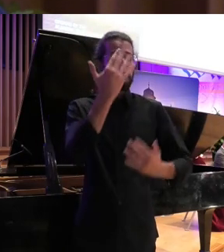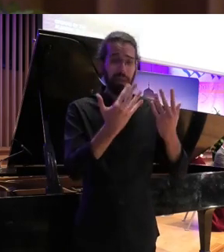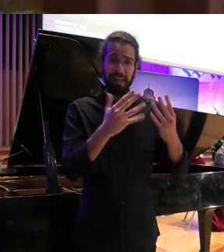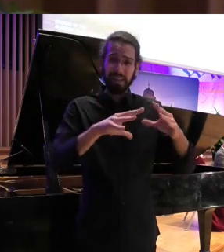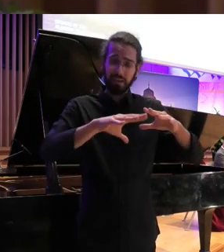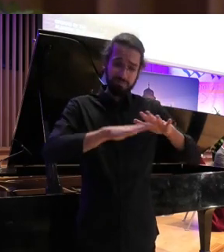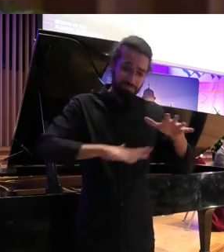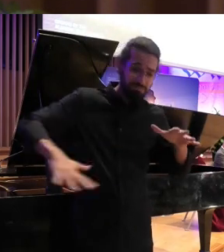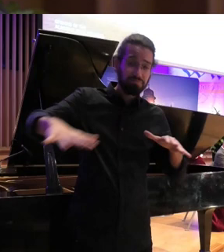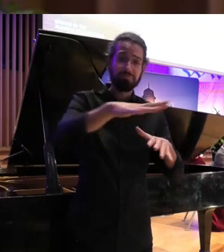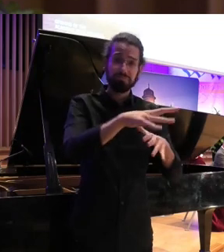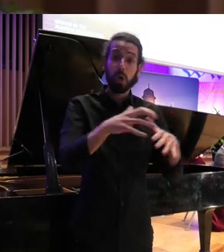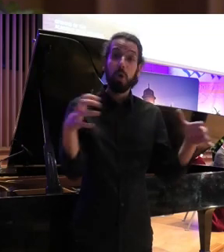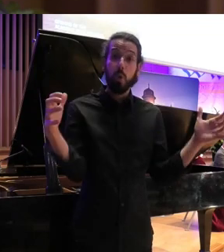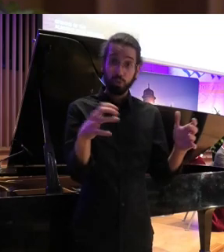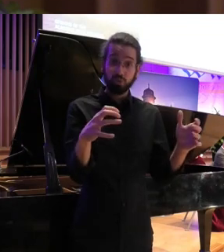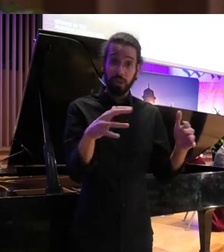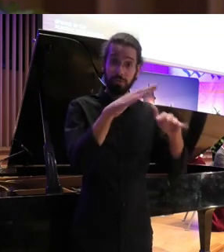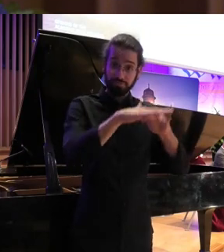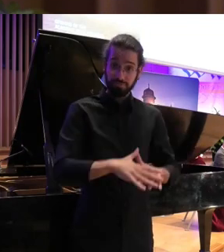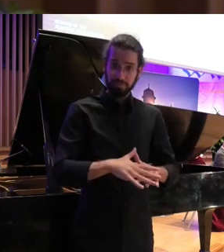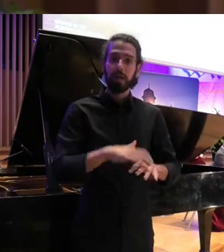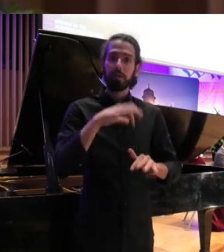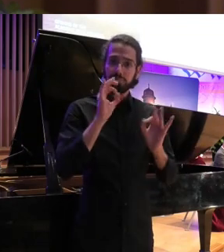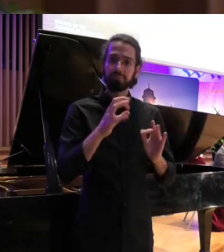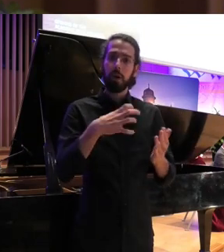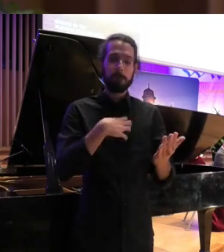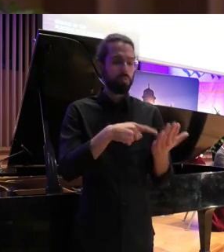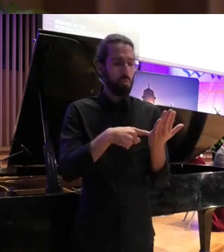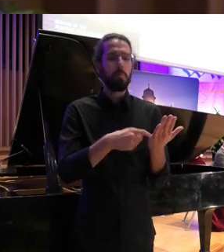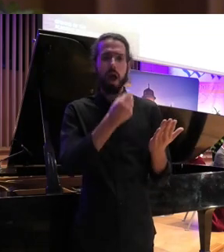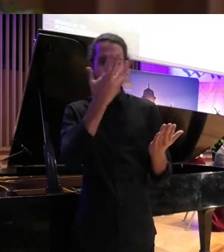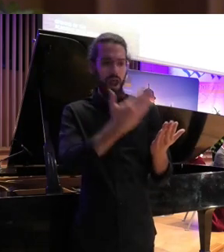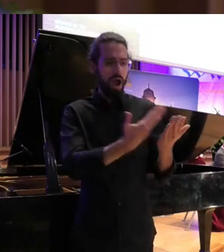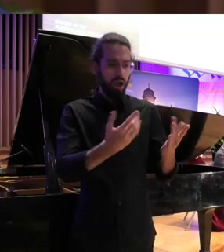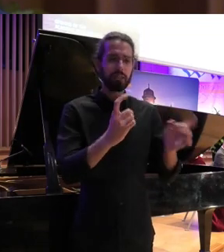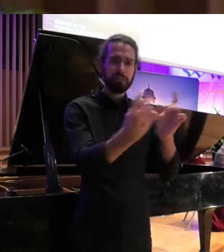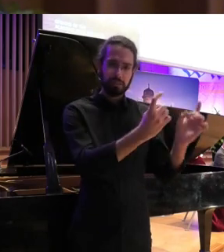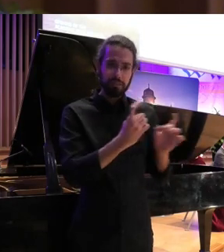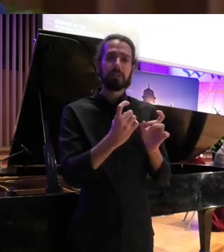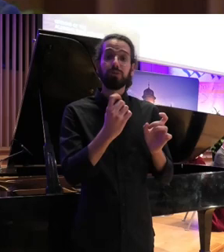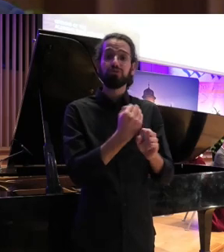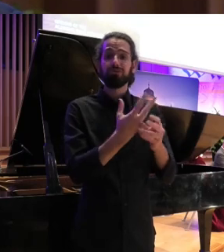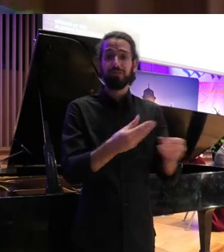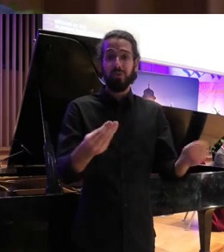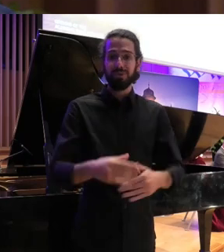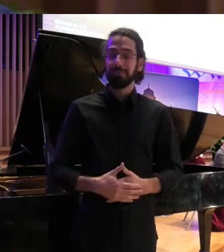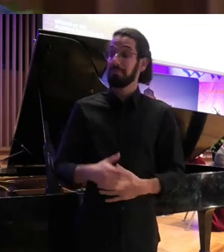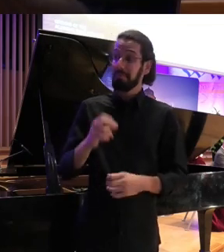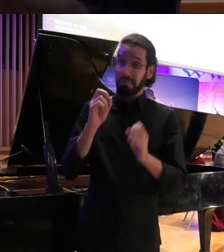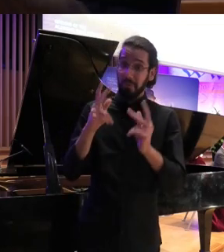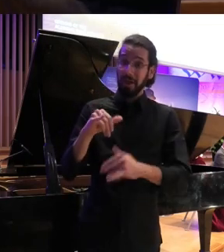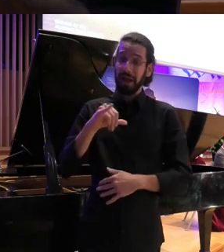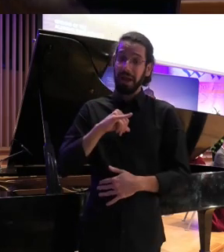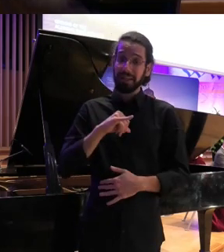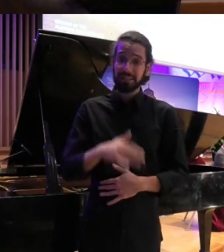sozusagen das, was wichtig ist. Und dann fallen die Probleme einfach klar auf den Tisch und Wir versuchen sie zu lösen. Okay, wo würden Sie denn